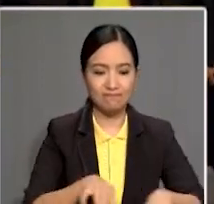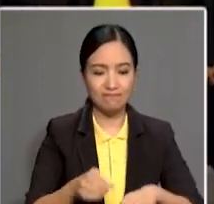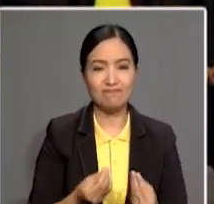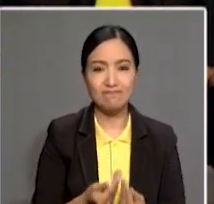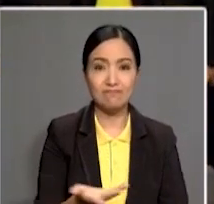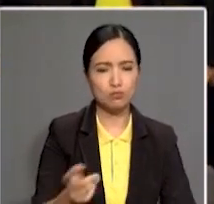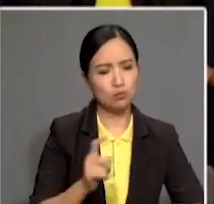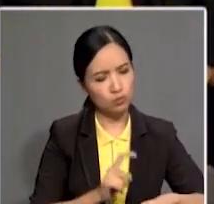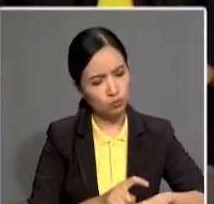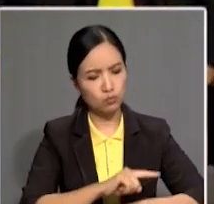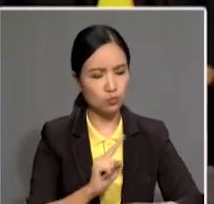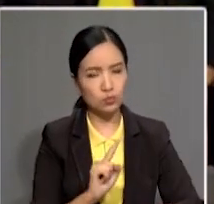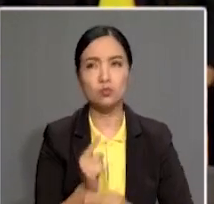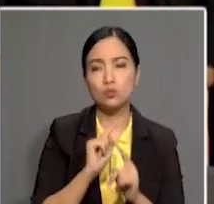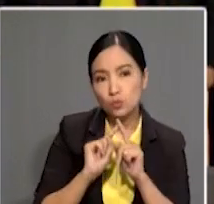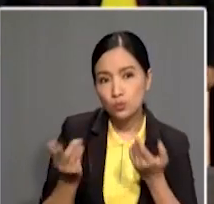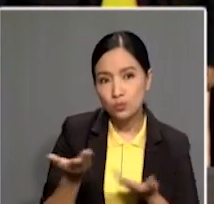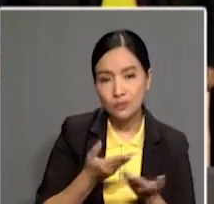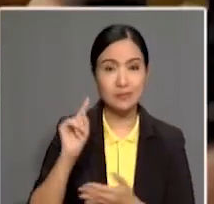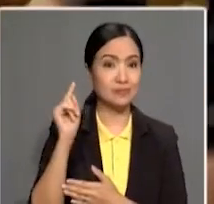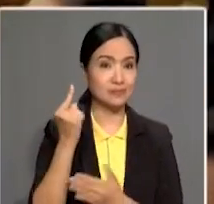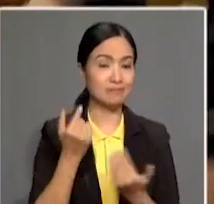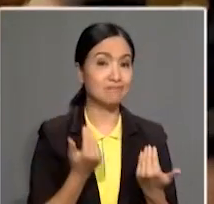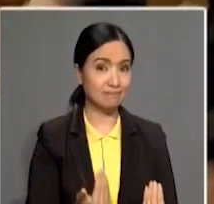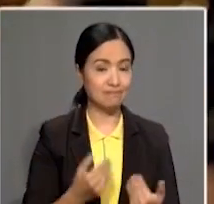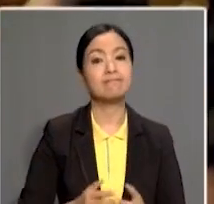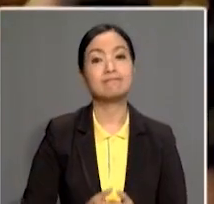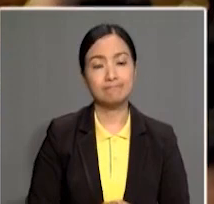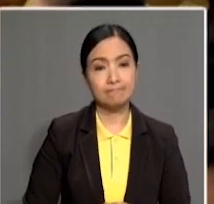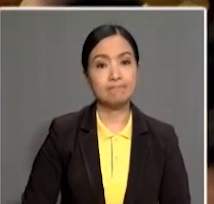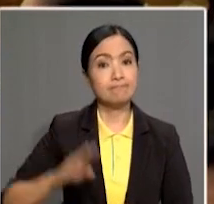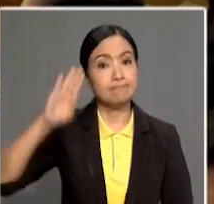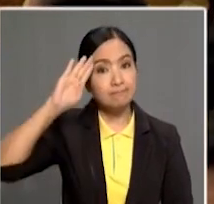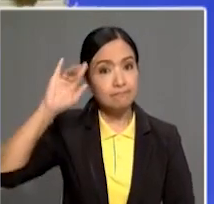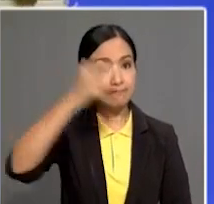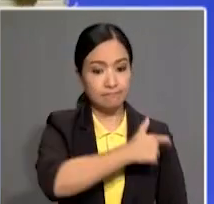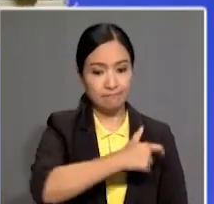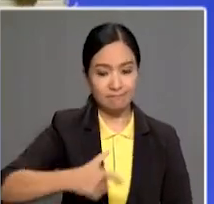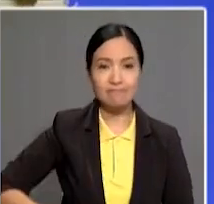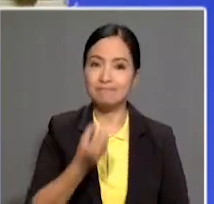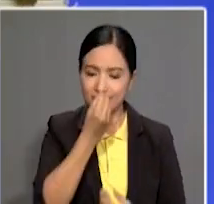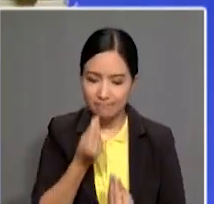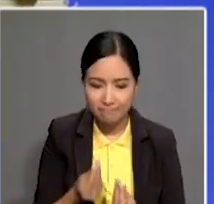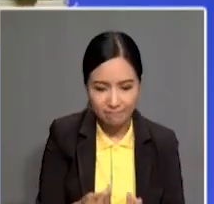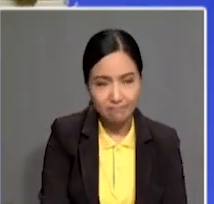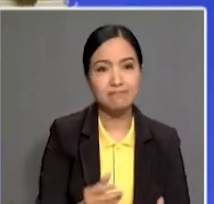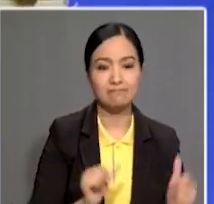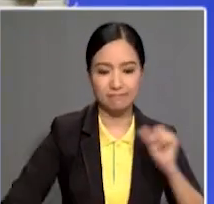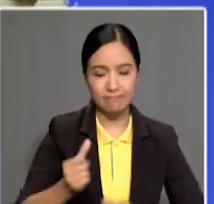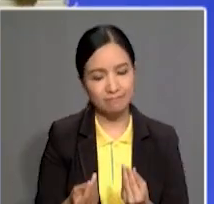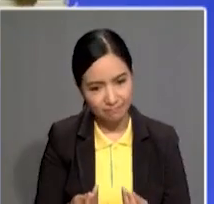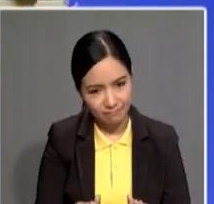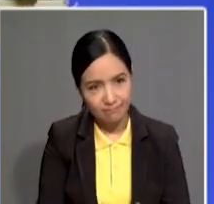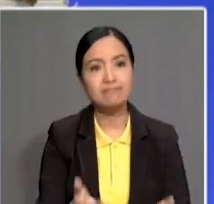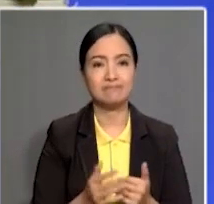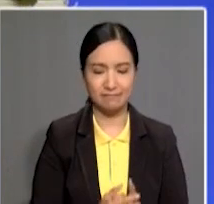ารือความเหมาะสมอีกครั้งโอกาสนี้สมเด็จพระเจ้าอยู่หัวได้พระราชทานอาหารและการแสดงแก่เจ้าหน้าที่และประชาชนที่เดิน